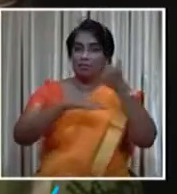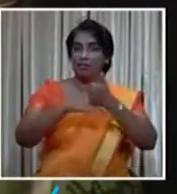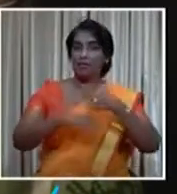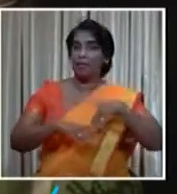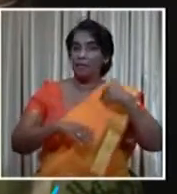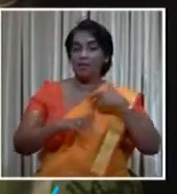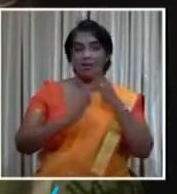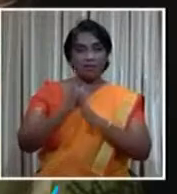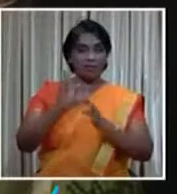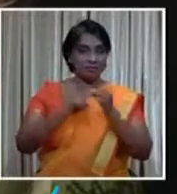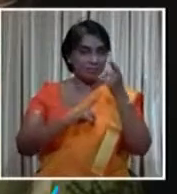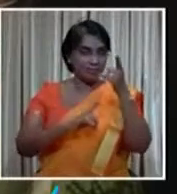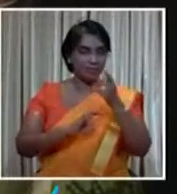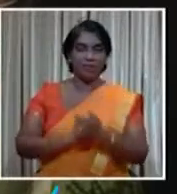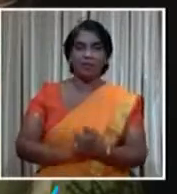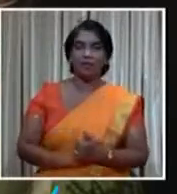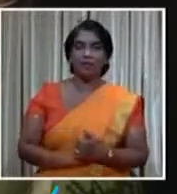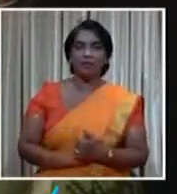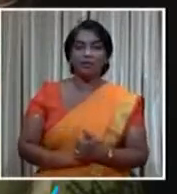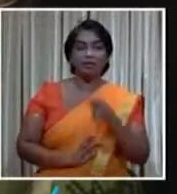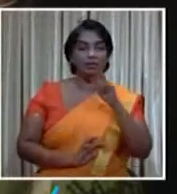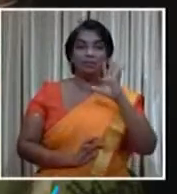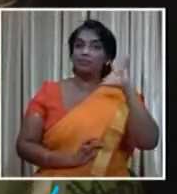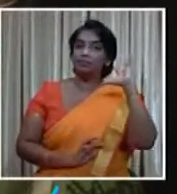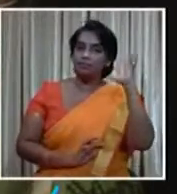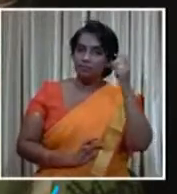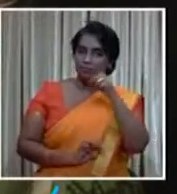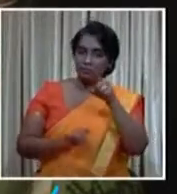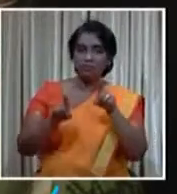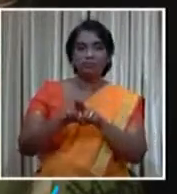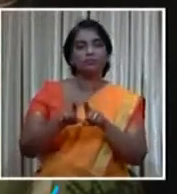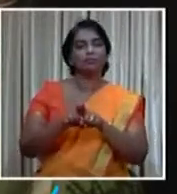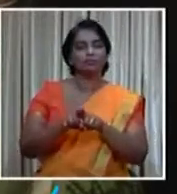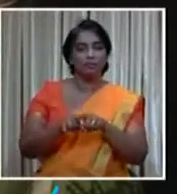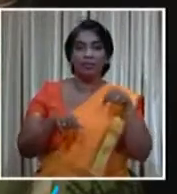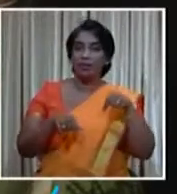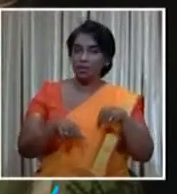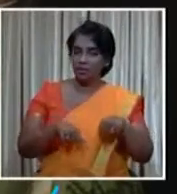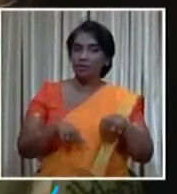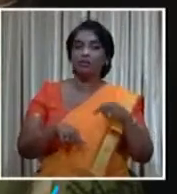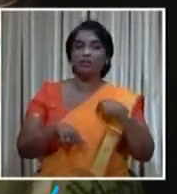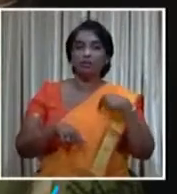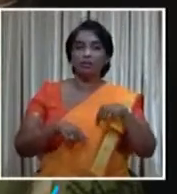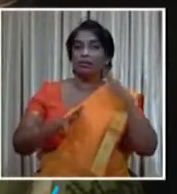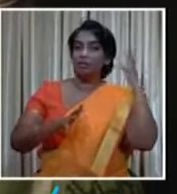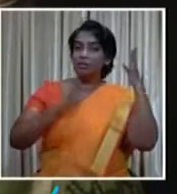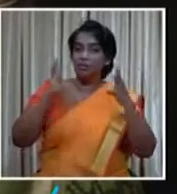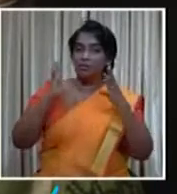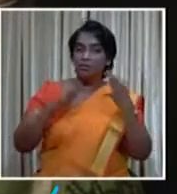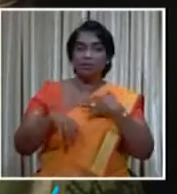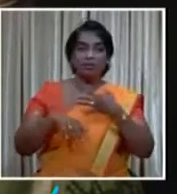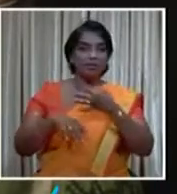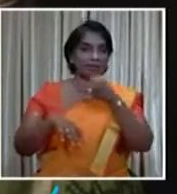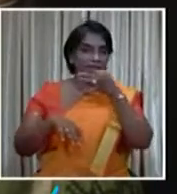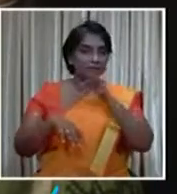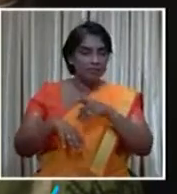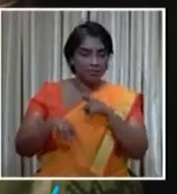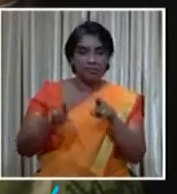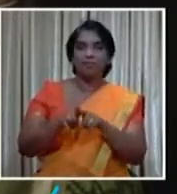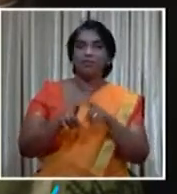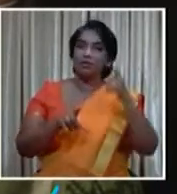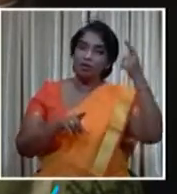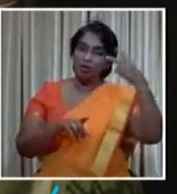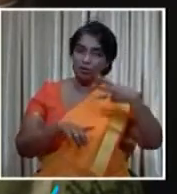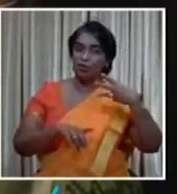මූලාසනාරූඪ මන්ත්‍රීතුමනි, එහි ප්‍රතිඵලයක් ලෙස අද අප මෙම ගෝලීය වසංගතයේ